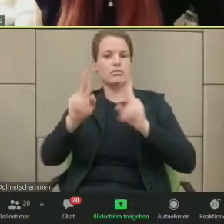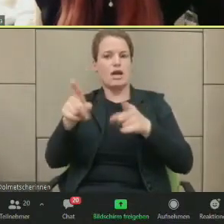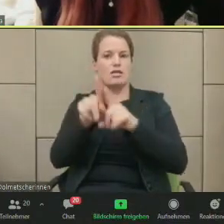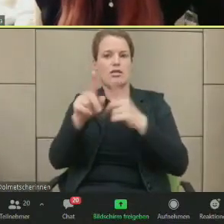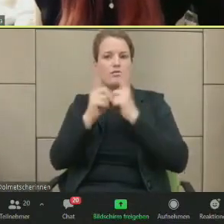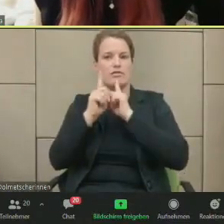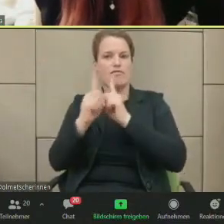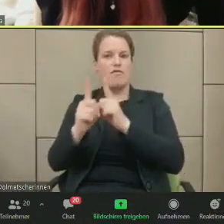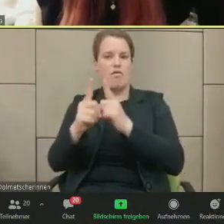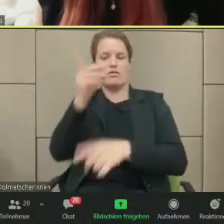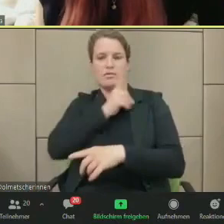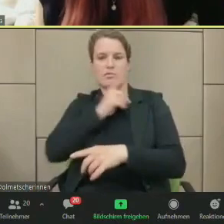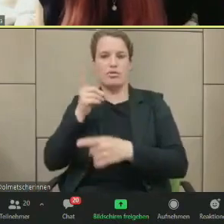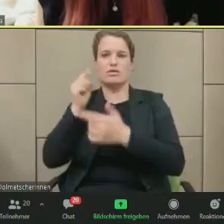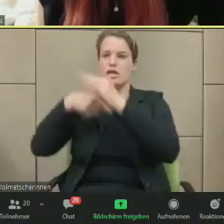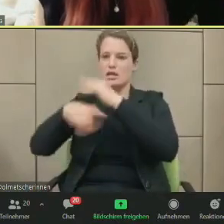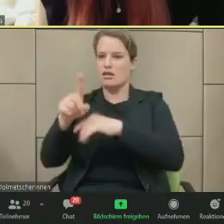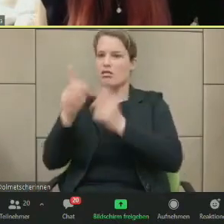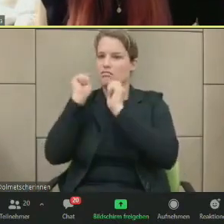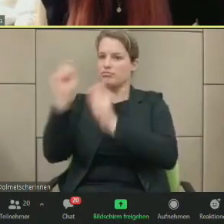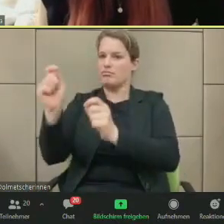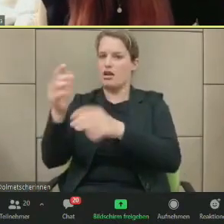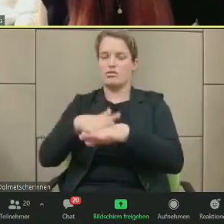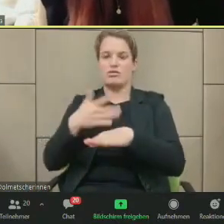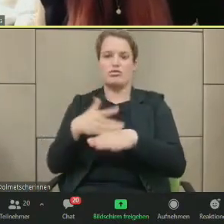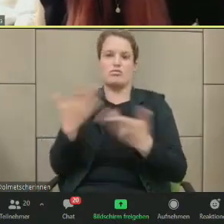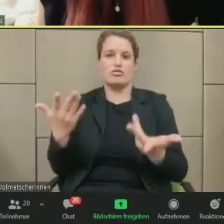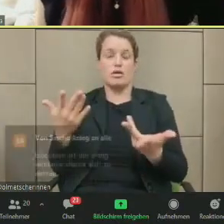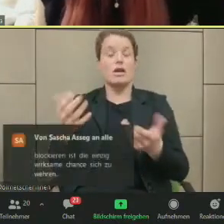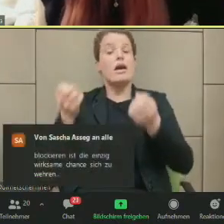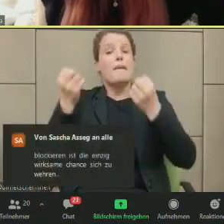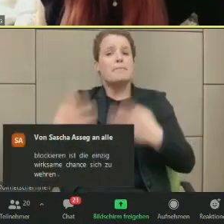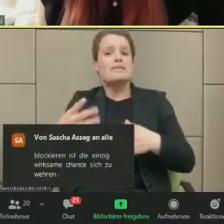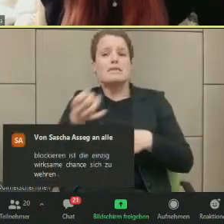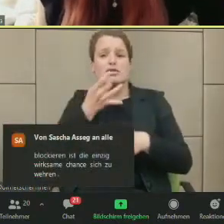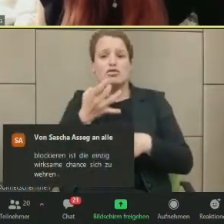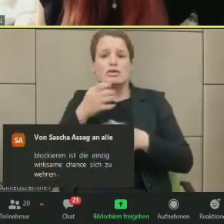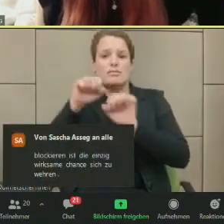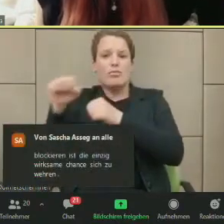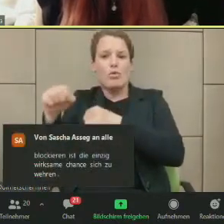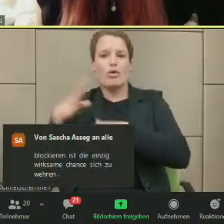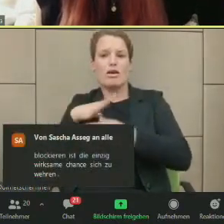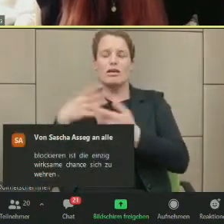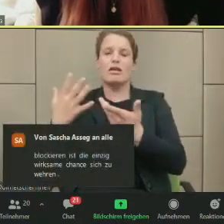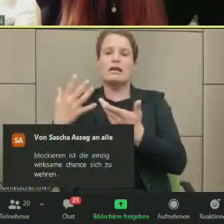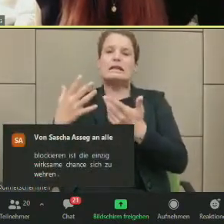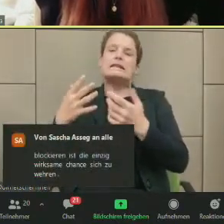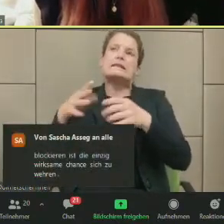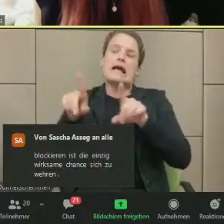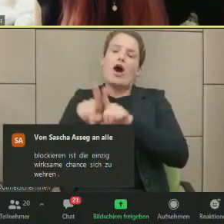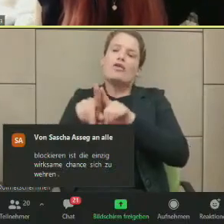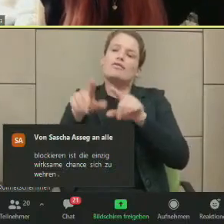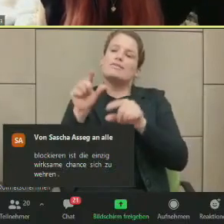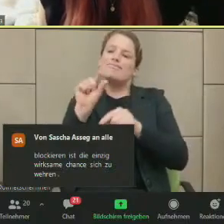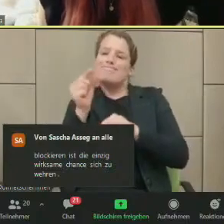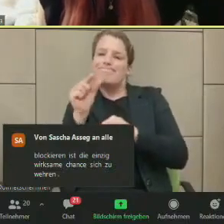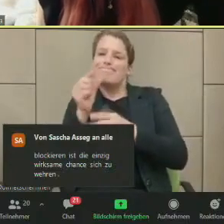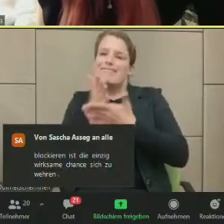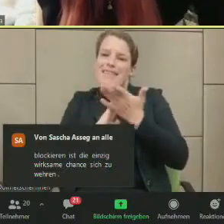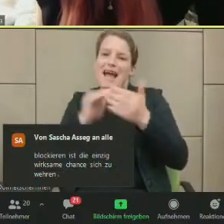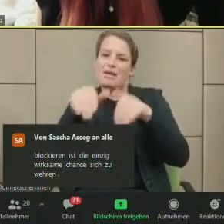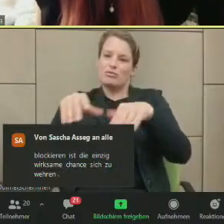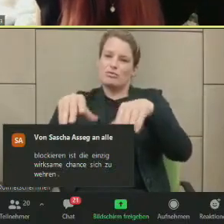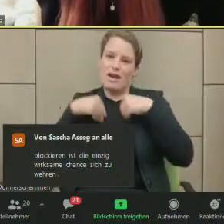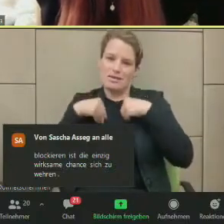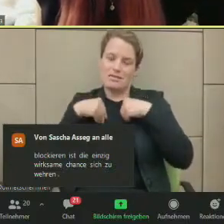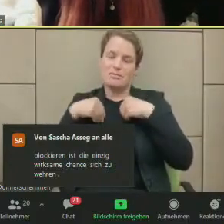einerseits stimme ich da völlig zu, das kann passieren und das passiert auch. Und damit muss man rechnen, aber man kann sich davor auch